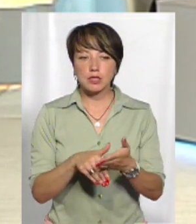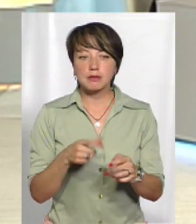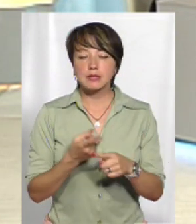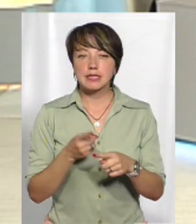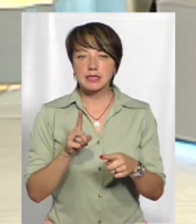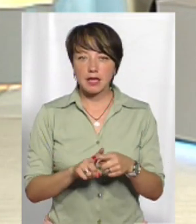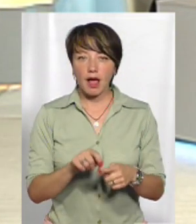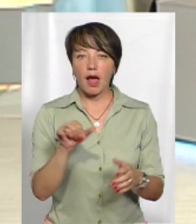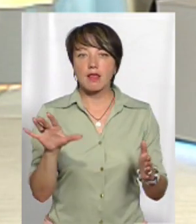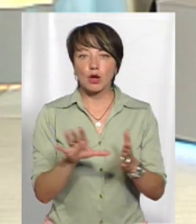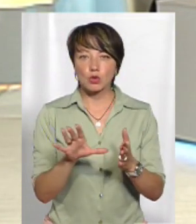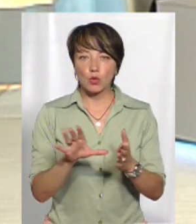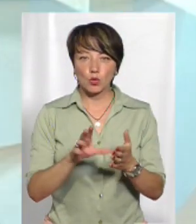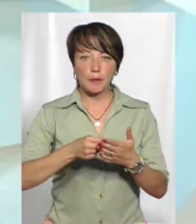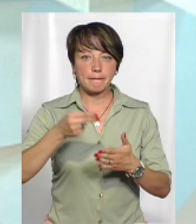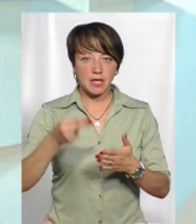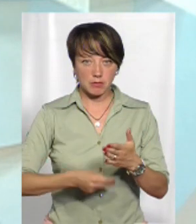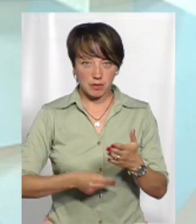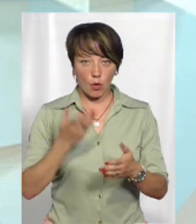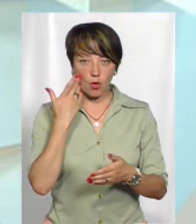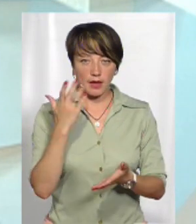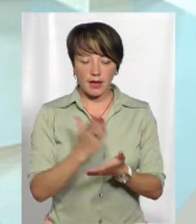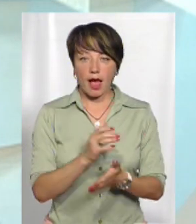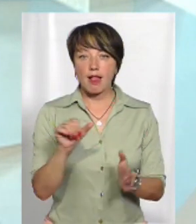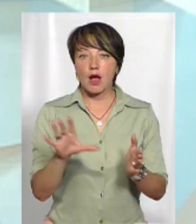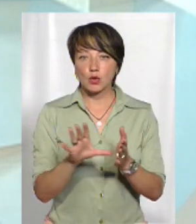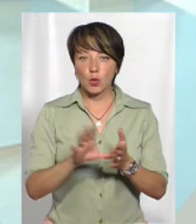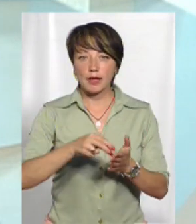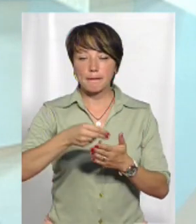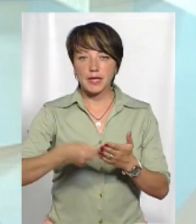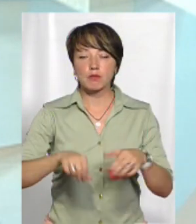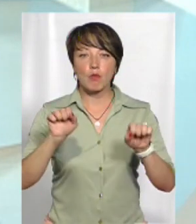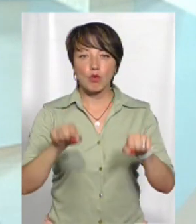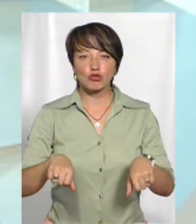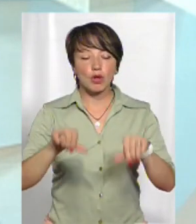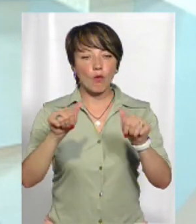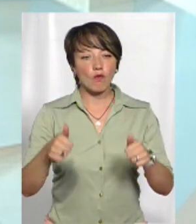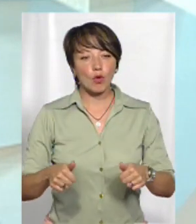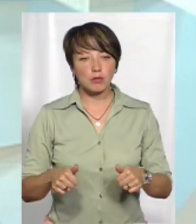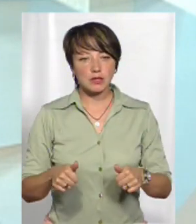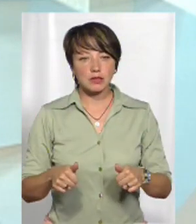це за допомогою електронного цифрового підпису. Електронний цифровий підпис можна оформити